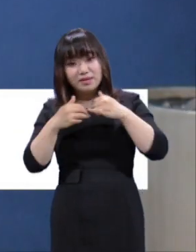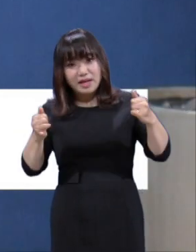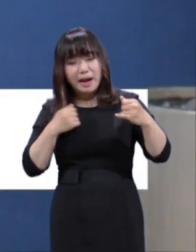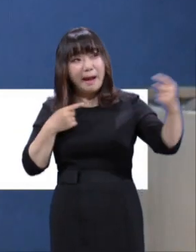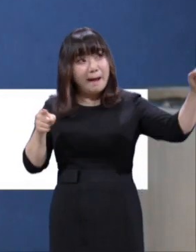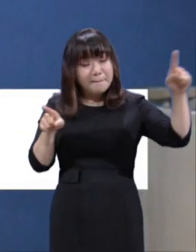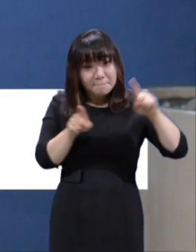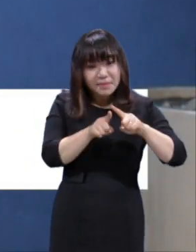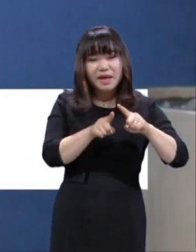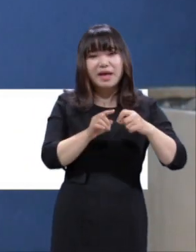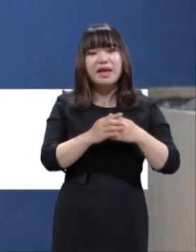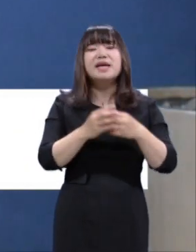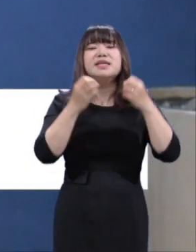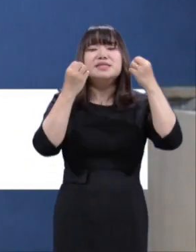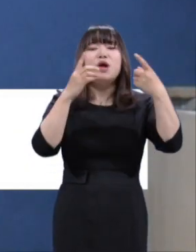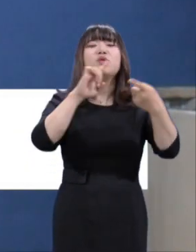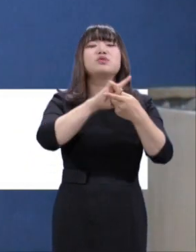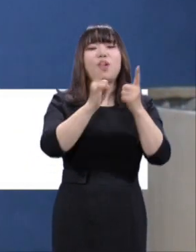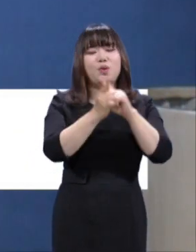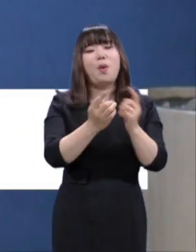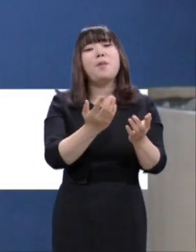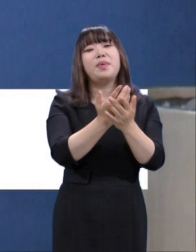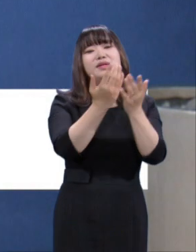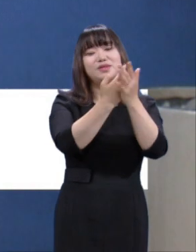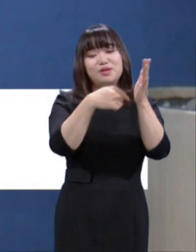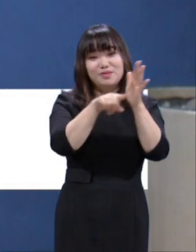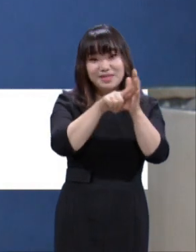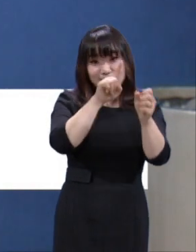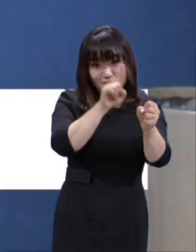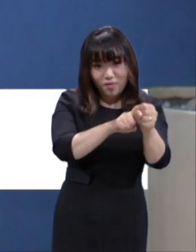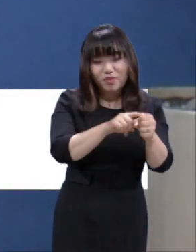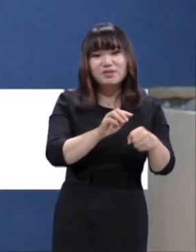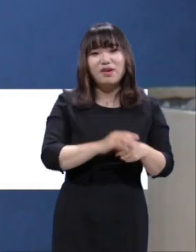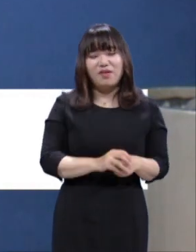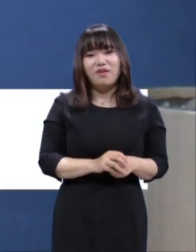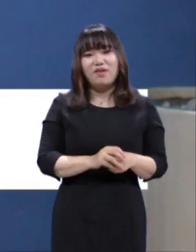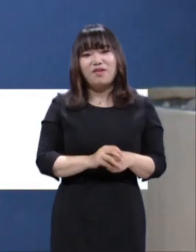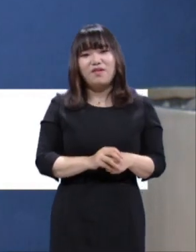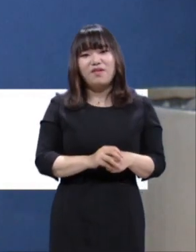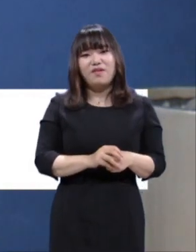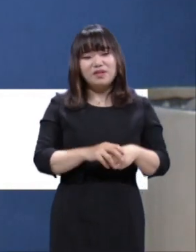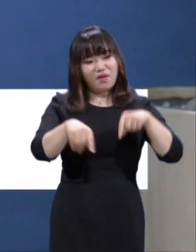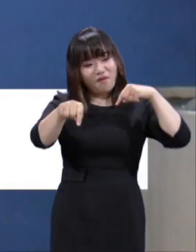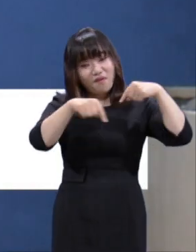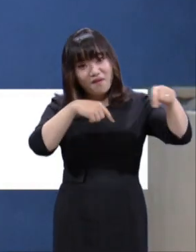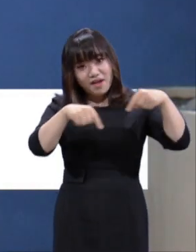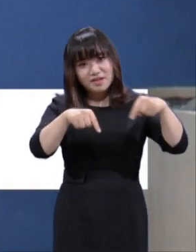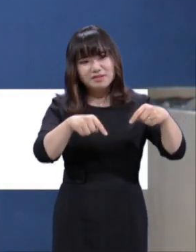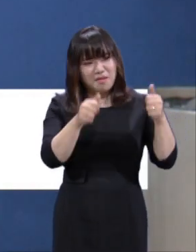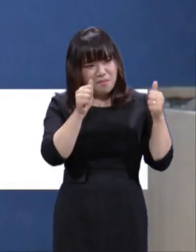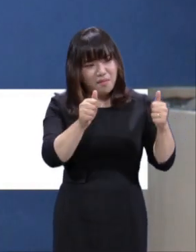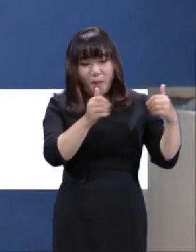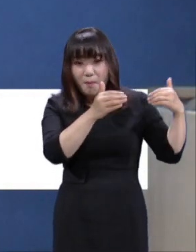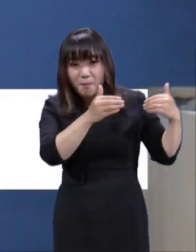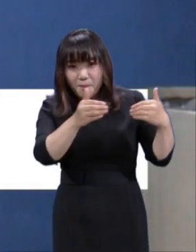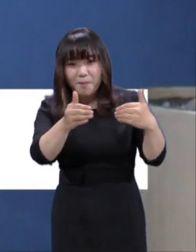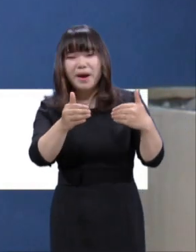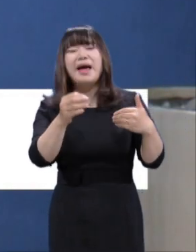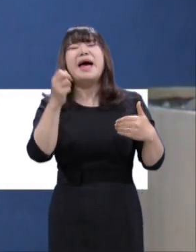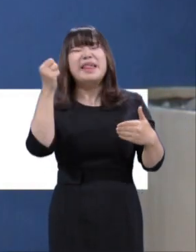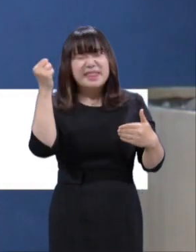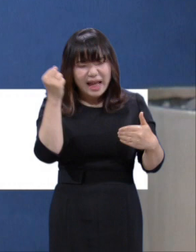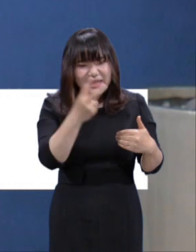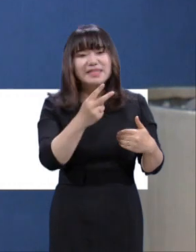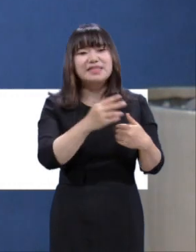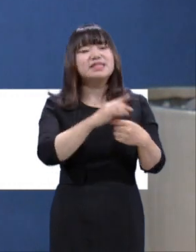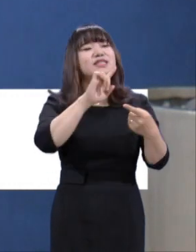새로운 발전 비전과 그리고 또 다른 또 행정적인 요인들이 결합돼서